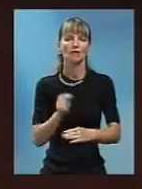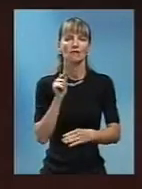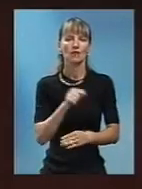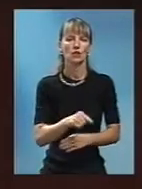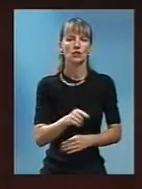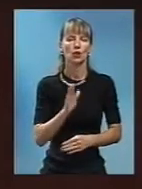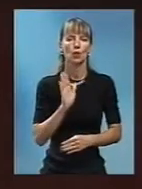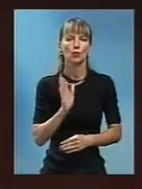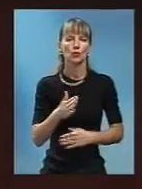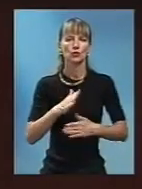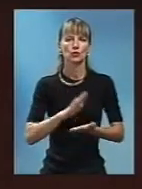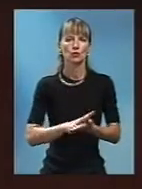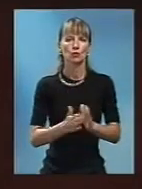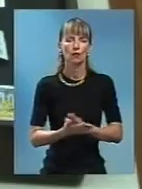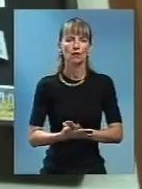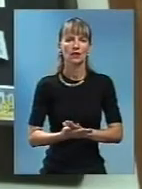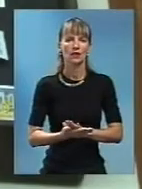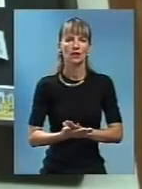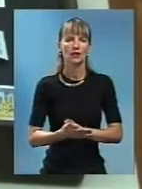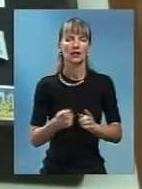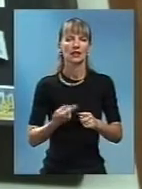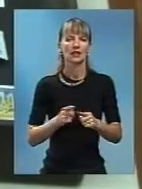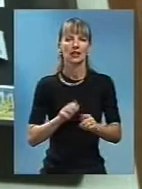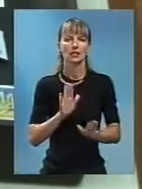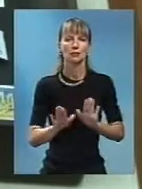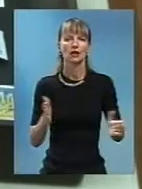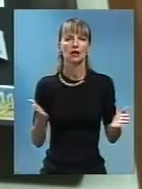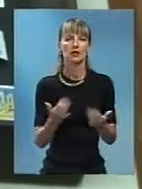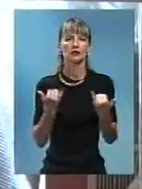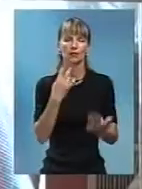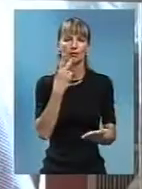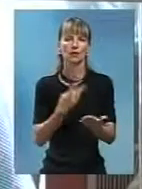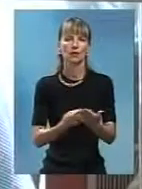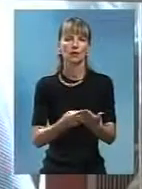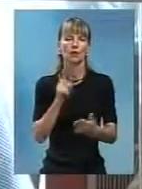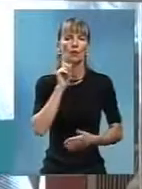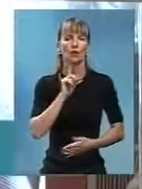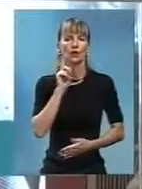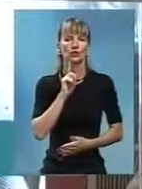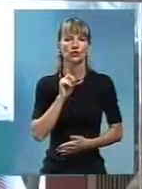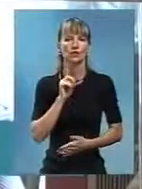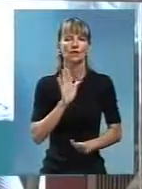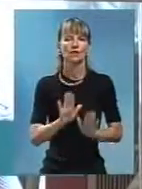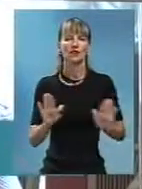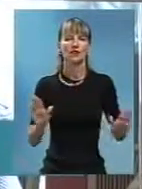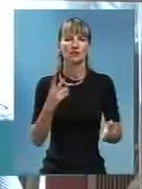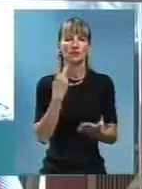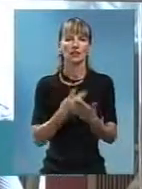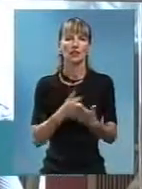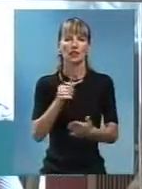буде здивована рівнем тих експонатів, які на сьогодні тут представлені. Поки що виставка заявлена